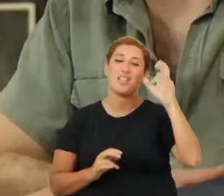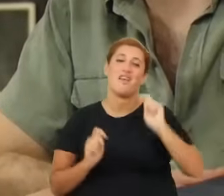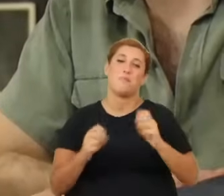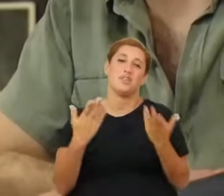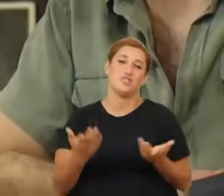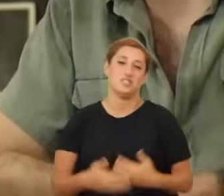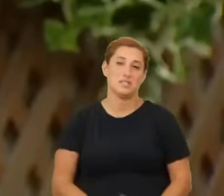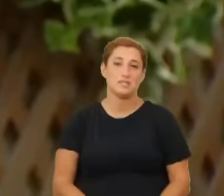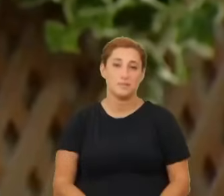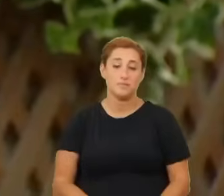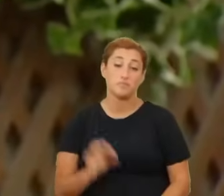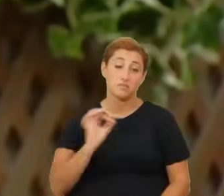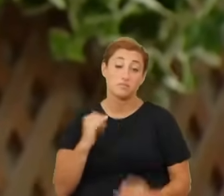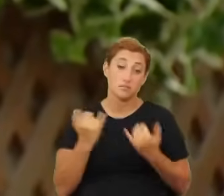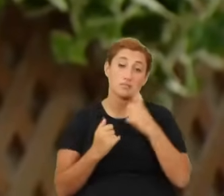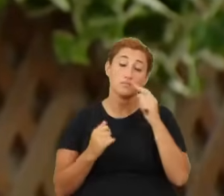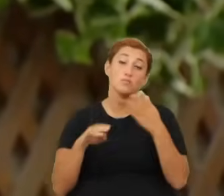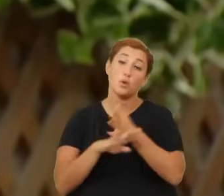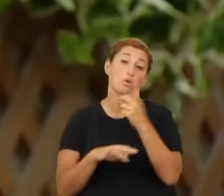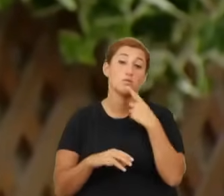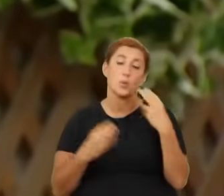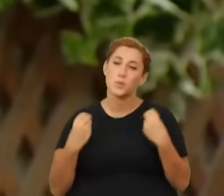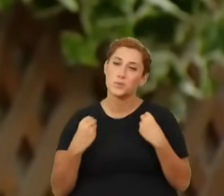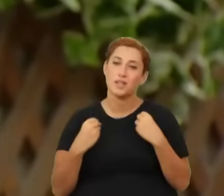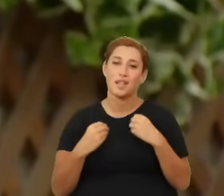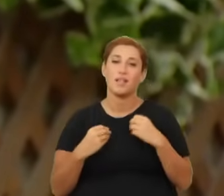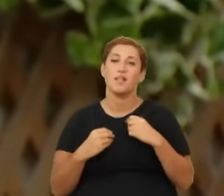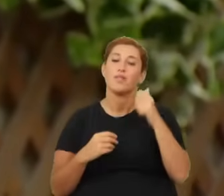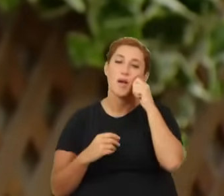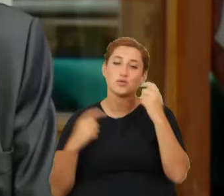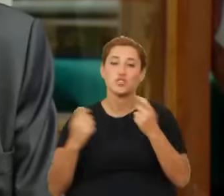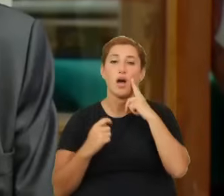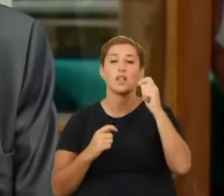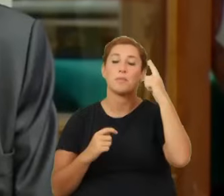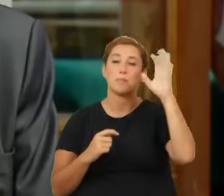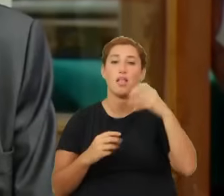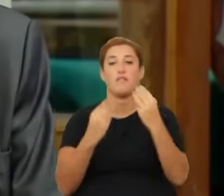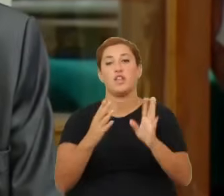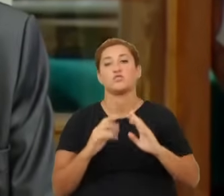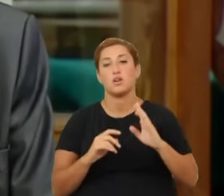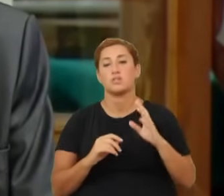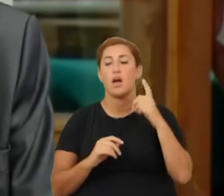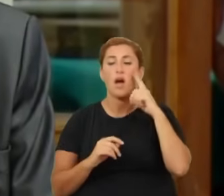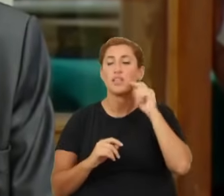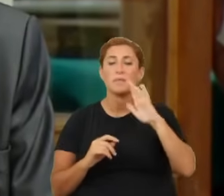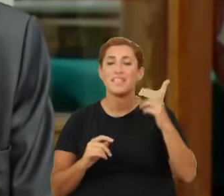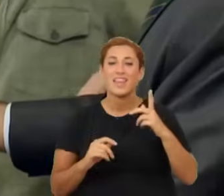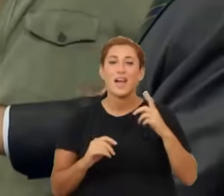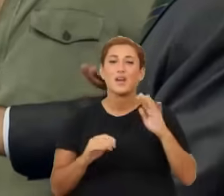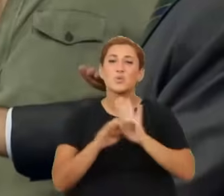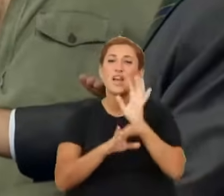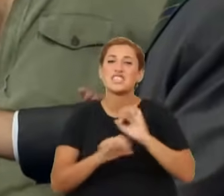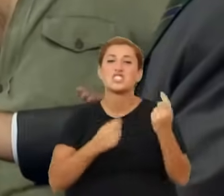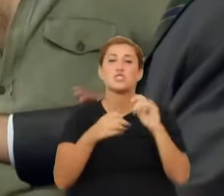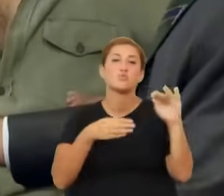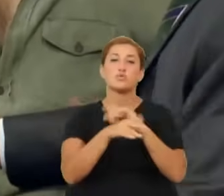sokacaksın ha durduk yere. Evet kardeşim, adam doğru söylüyor. Güzel güzel namusuyla çalışan adam başını belaya sokacaksın. Adamı niye bulaştırıyorsun kanunsuz işlere?